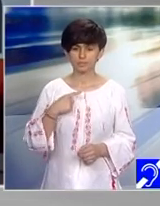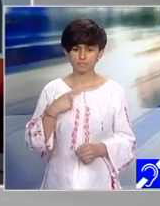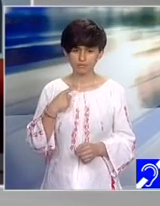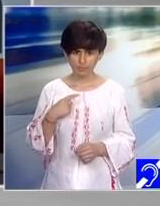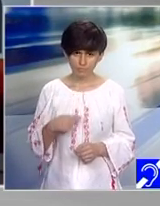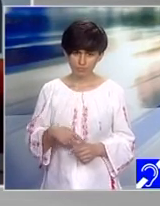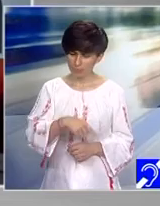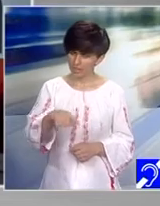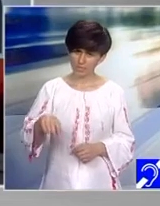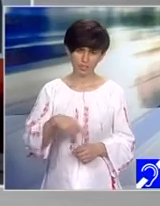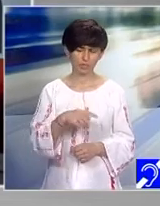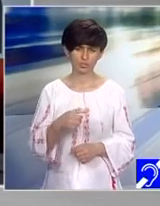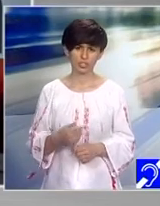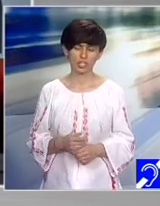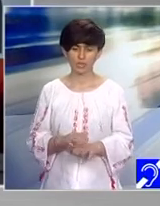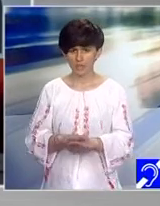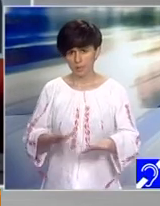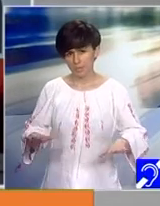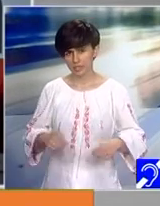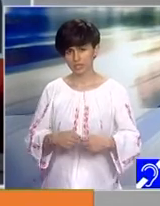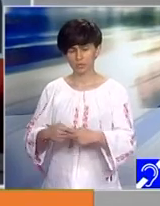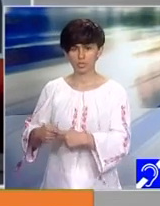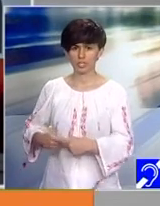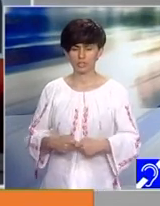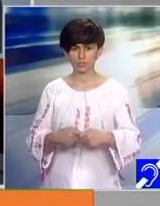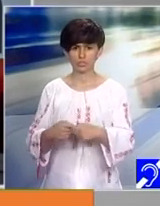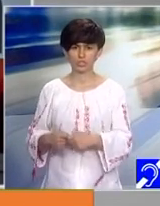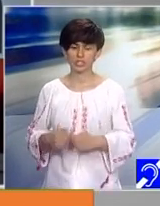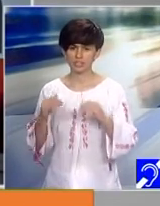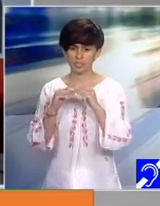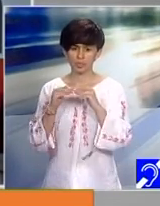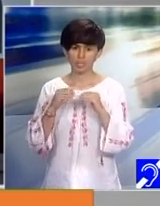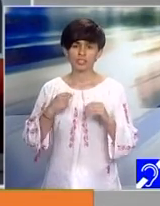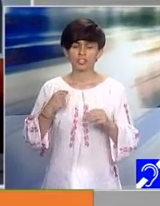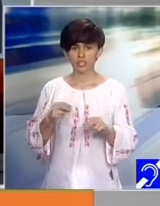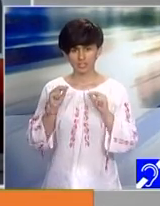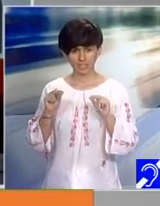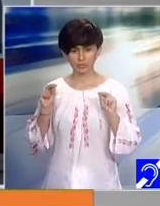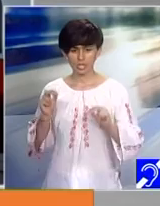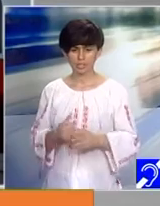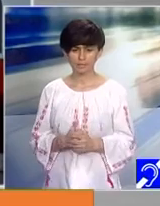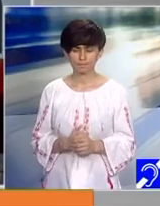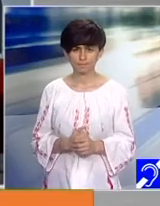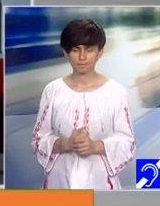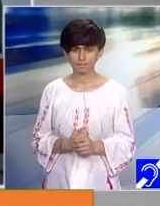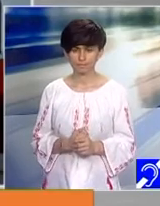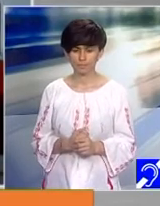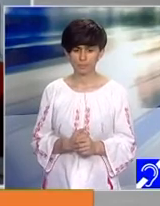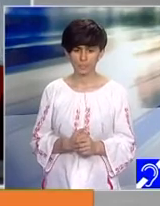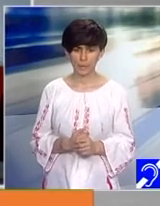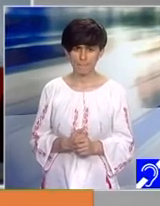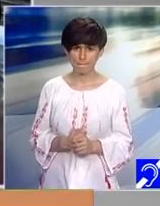vicios. Fundamentul unei societăți de tip democratic este educația. Și ne întoarcem din nou. De